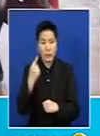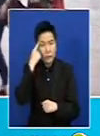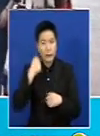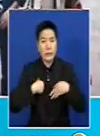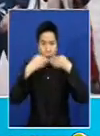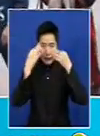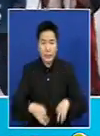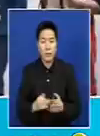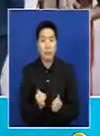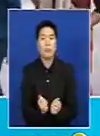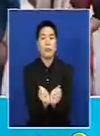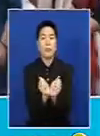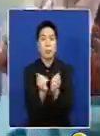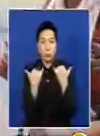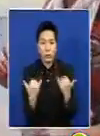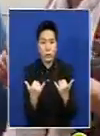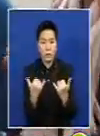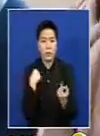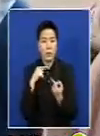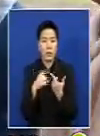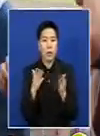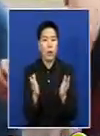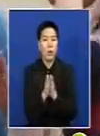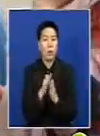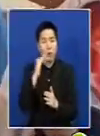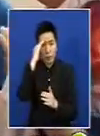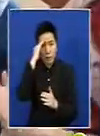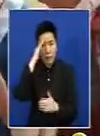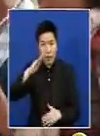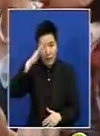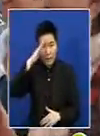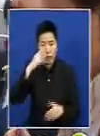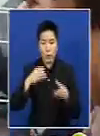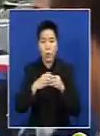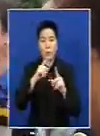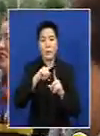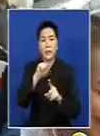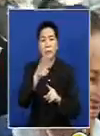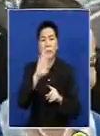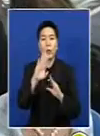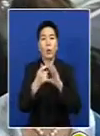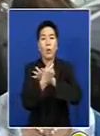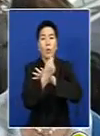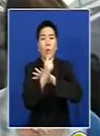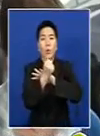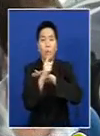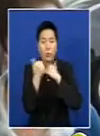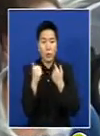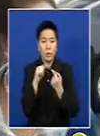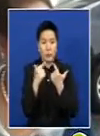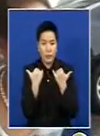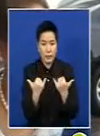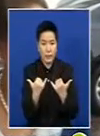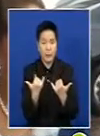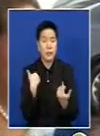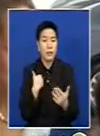อบตัวแล้วในวันนี้นะคะ วันนี้มามอบตัวนะครับกับผู้บัญชาการมณฑลทหารบกที่24อุดรธานีพลตรีอำนวยจุน